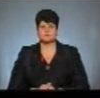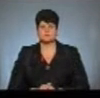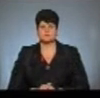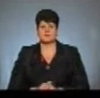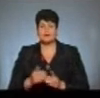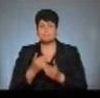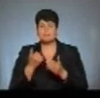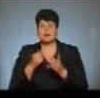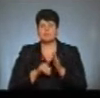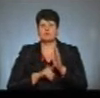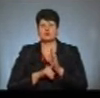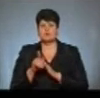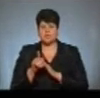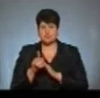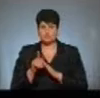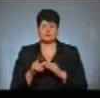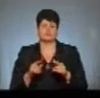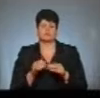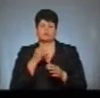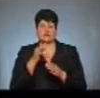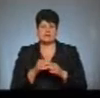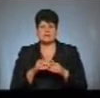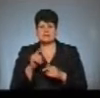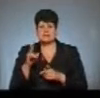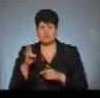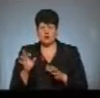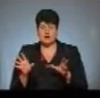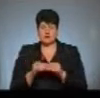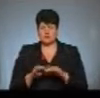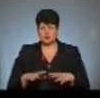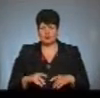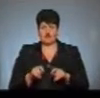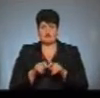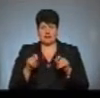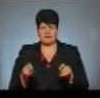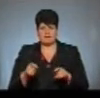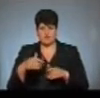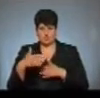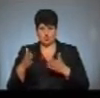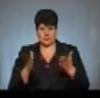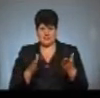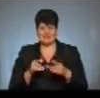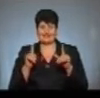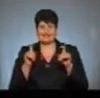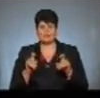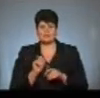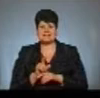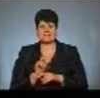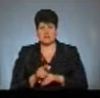Перед початком сесії відповідальні за ЗНО разом з інструкторами відкривають контейнери з тестовими завданнями.